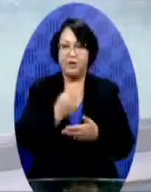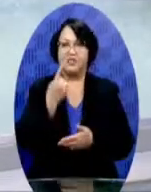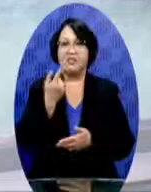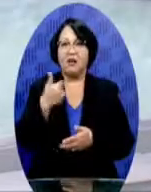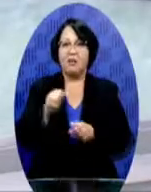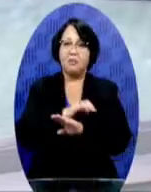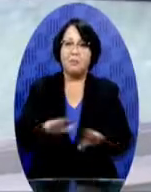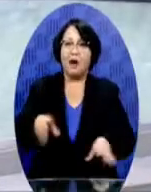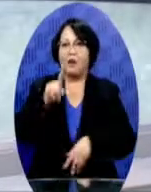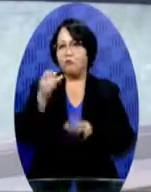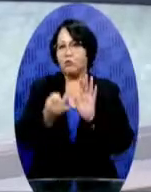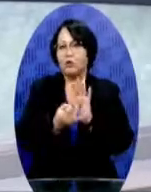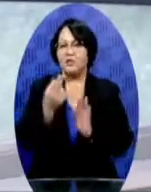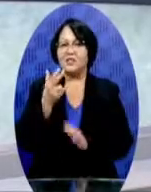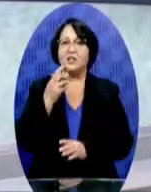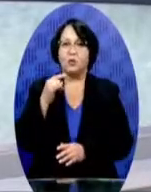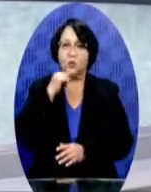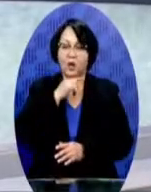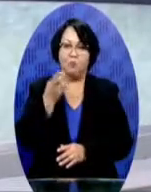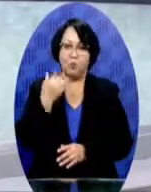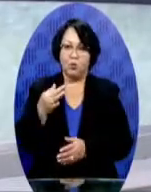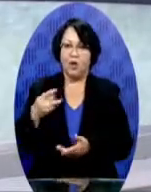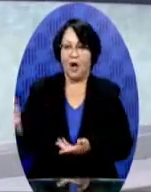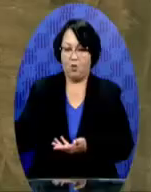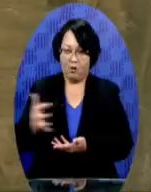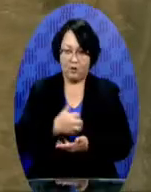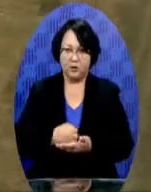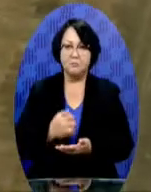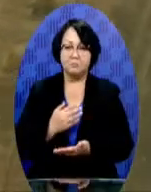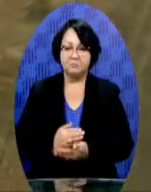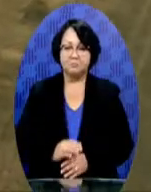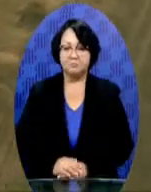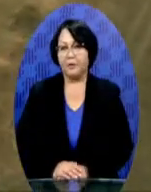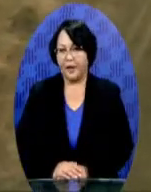17 центнер улаан будай хураа авч байна.